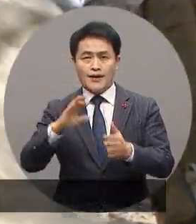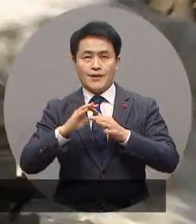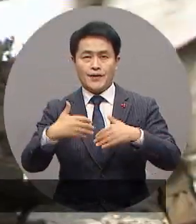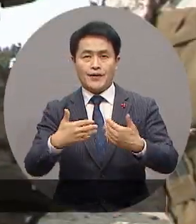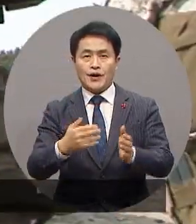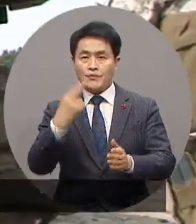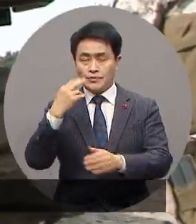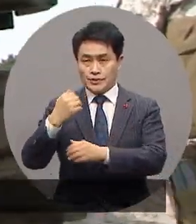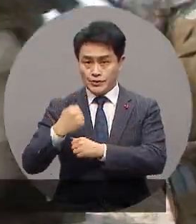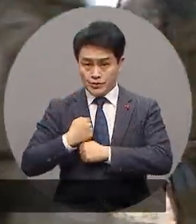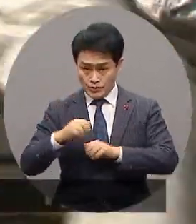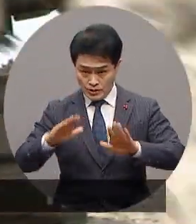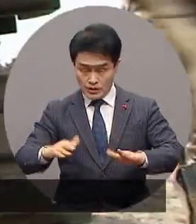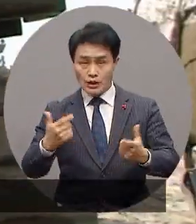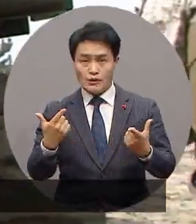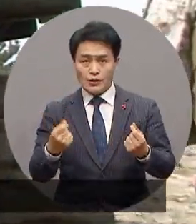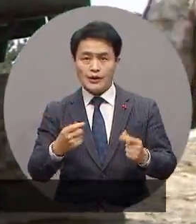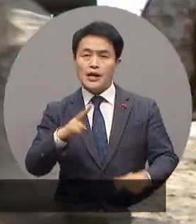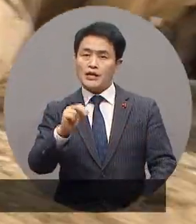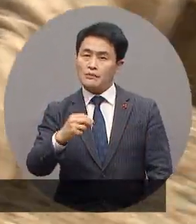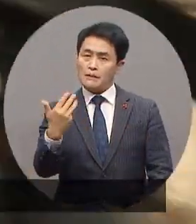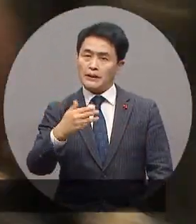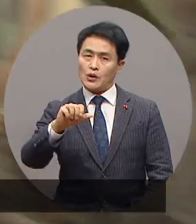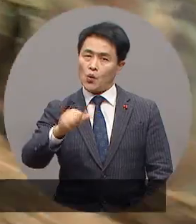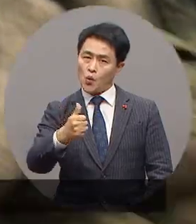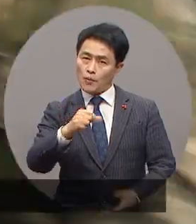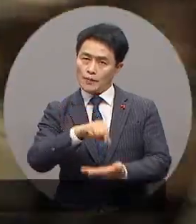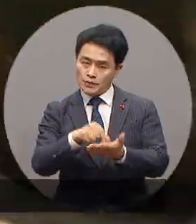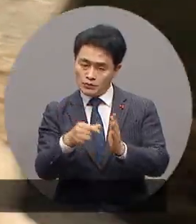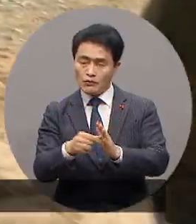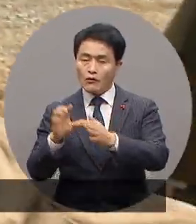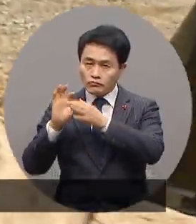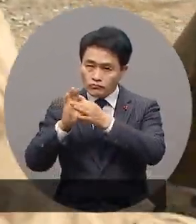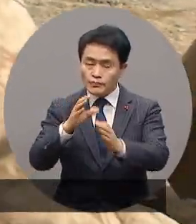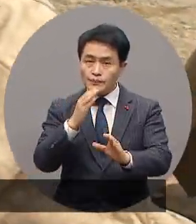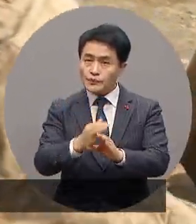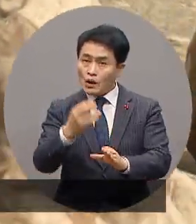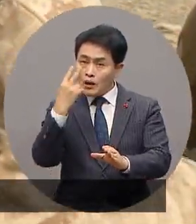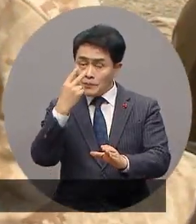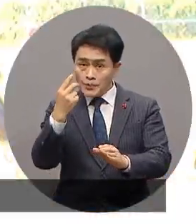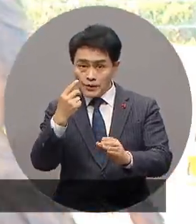관련해서는 주한미군을 현재와 같은 2만 8,500명 규모로 유지하고